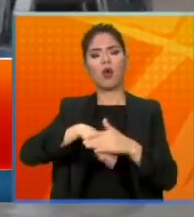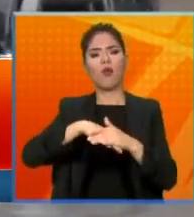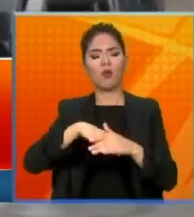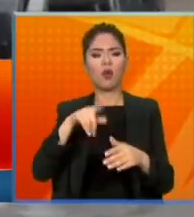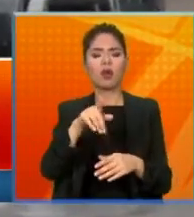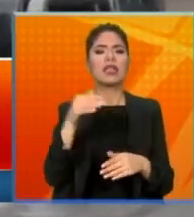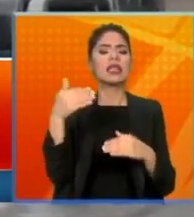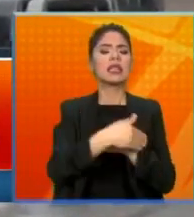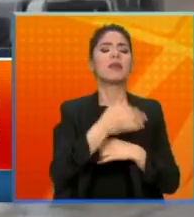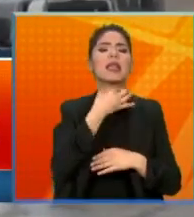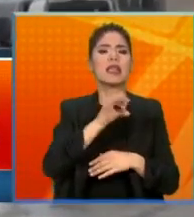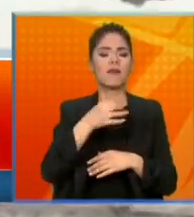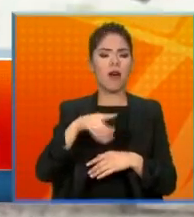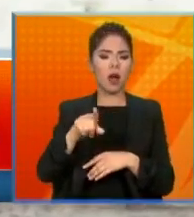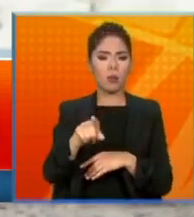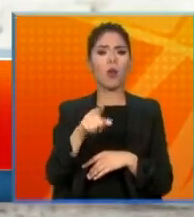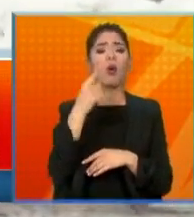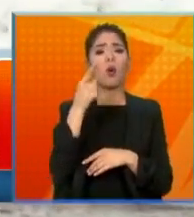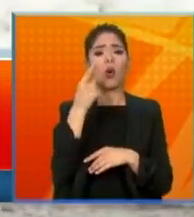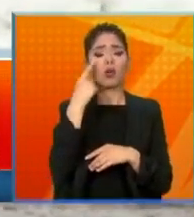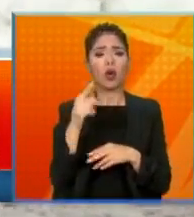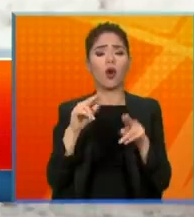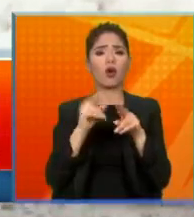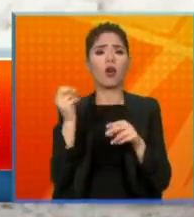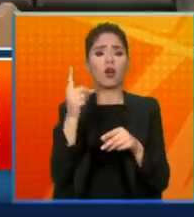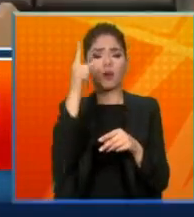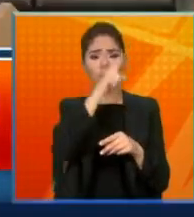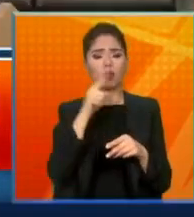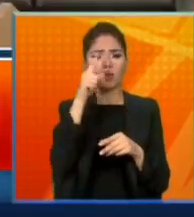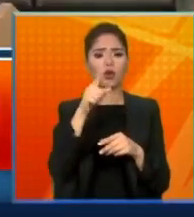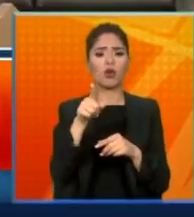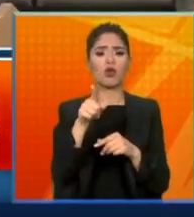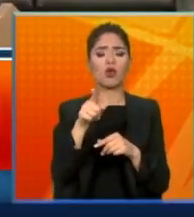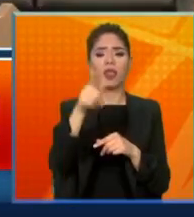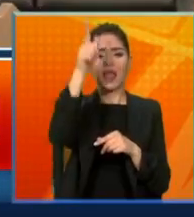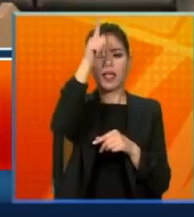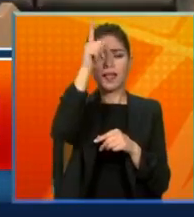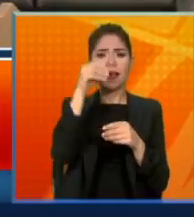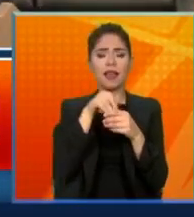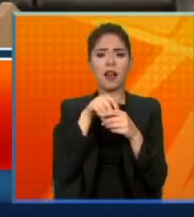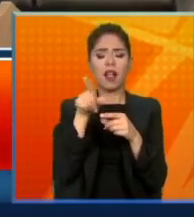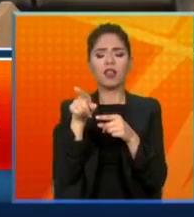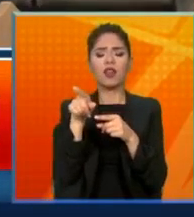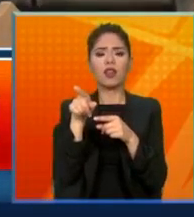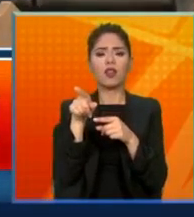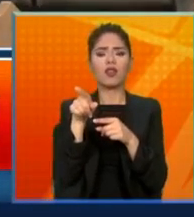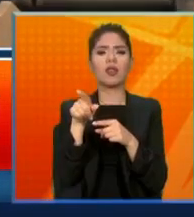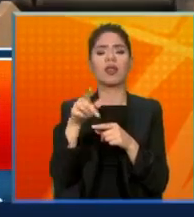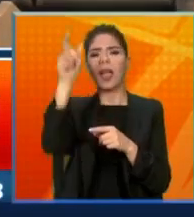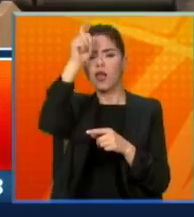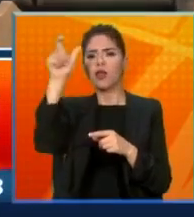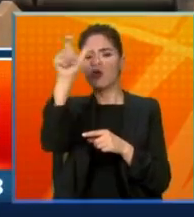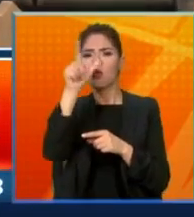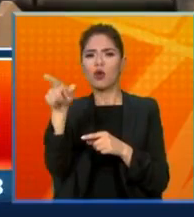Türkiye, İran'la olan tüm kara sınırlarının koronavirüs nedeniyle kapatıldığını duyurdu. İran'daki tablonun giderek artış göstermesi